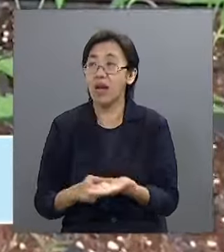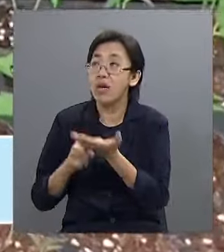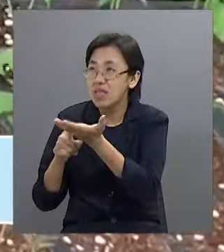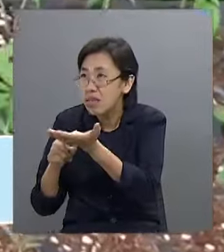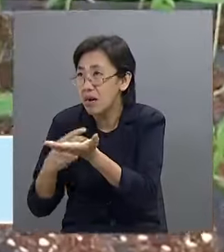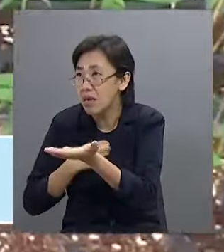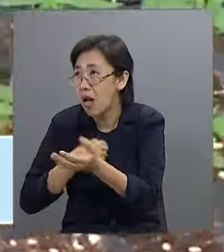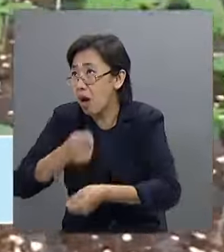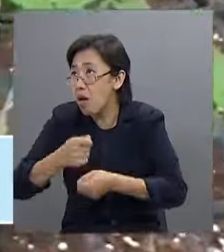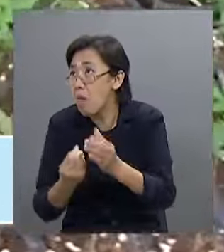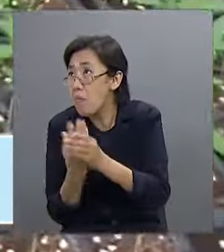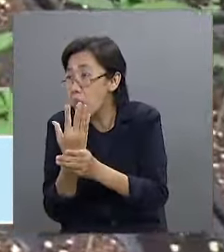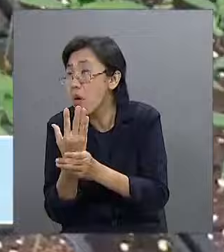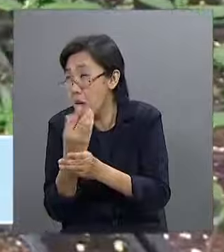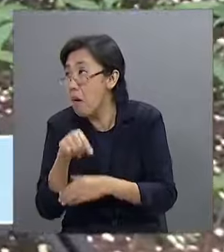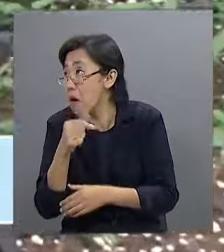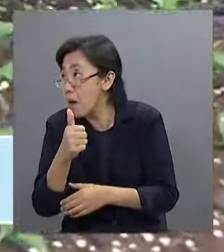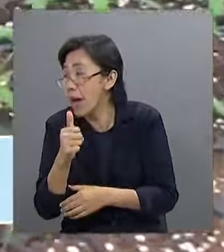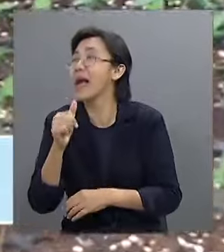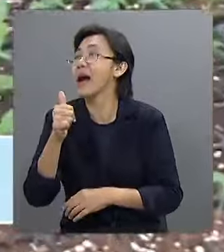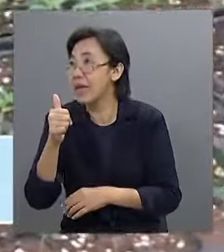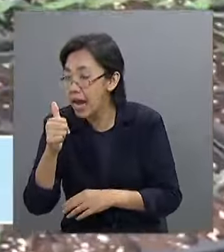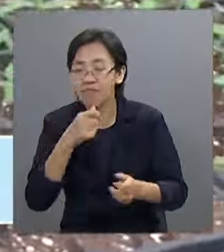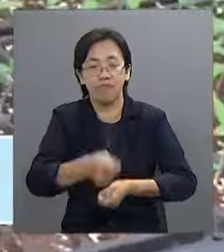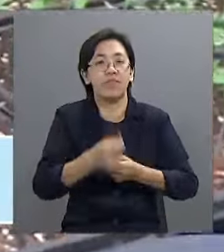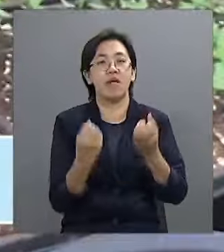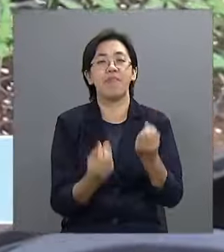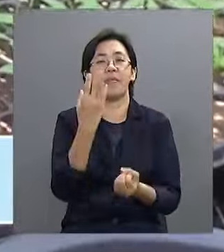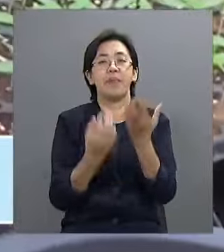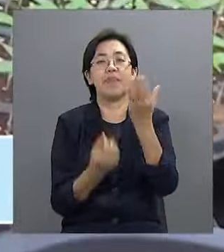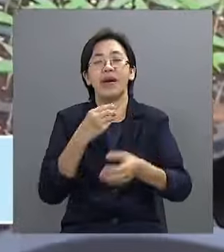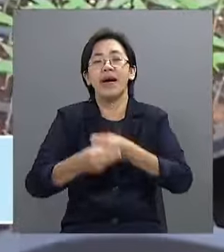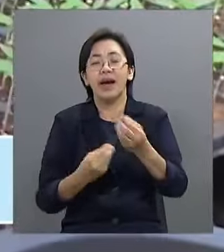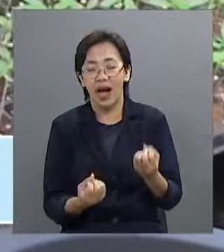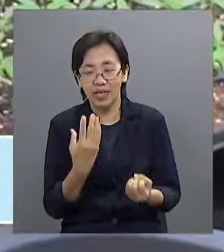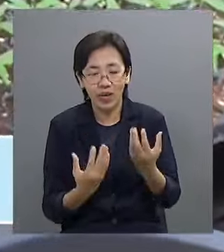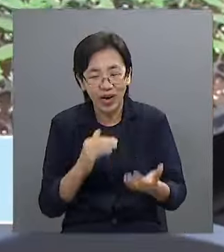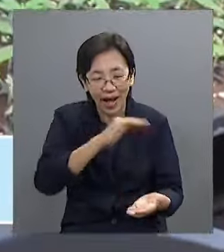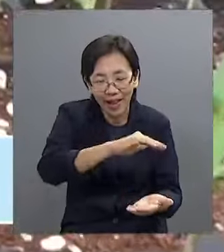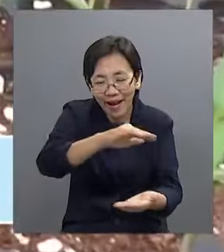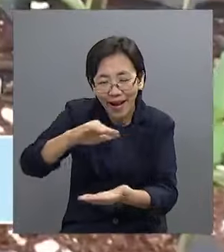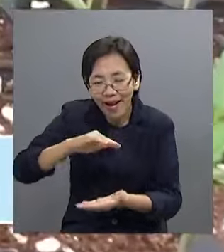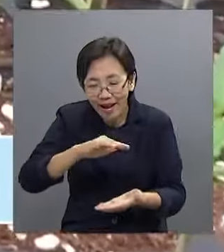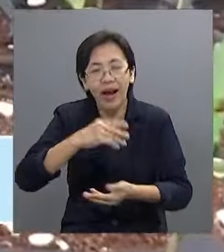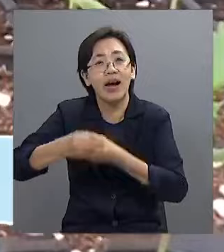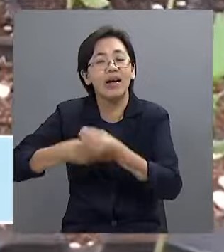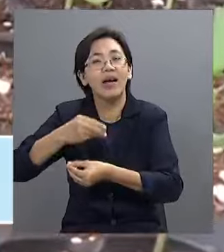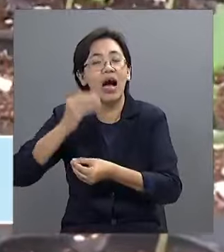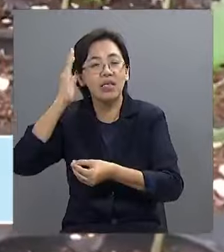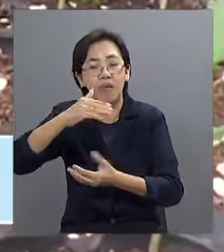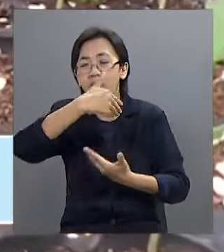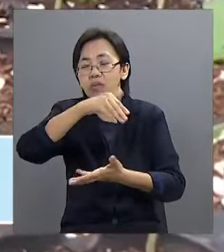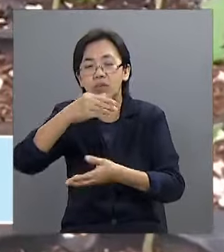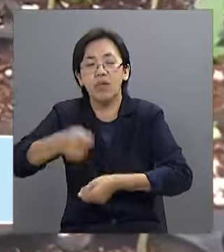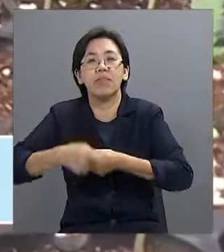ได้ปลูกกันนะครับซึ่งเขาได้เตรียมเปิดจำหน่ายต้นกล้ากัญชาให้กับประชาชนที่สนใจเพื่อขยายฐานการผลิตและสร้างรายได้ให้กับชุมชนเอง